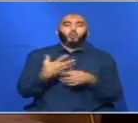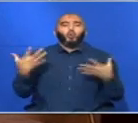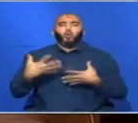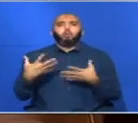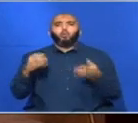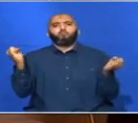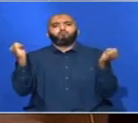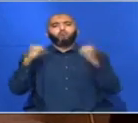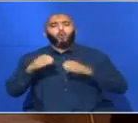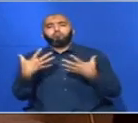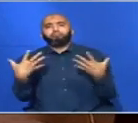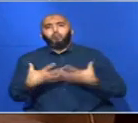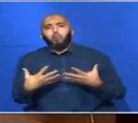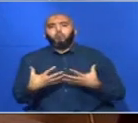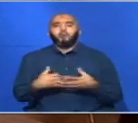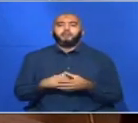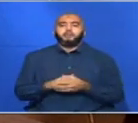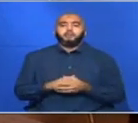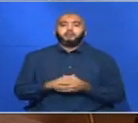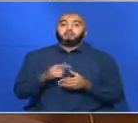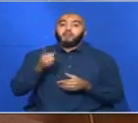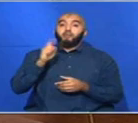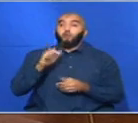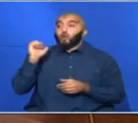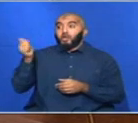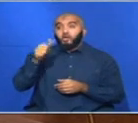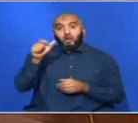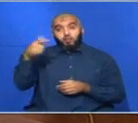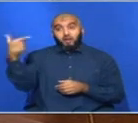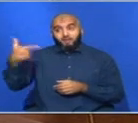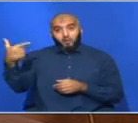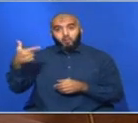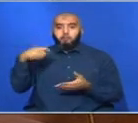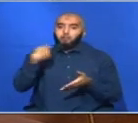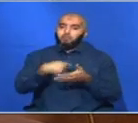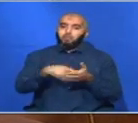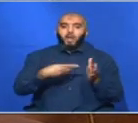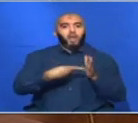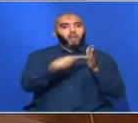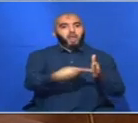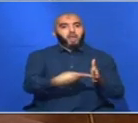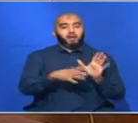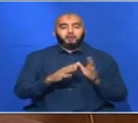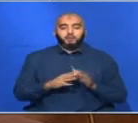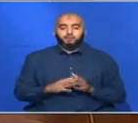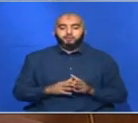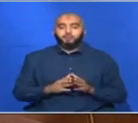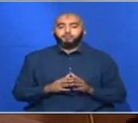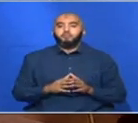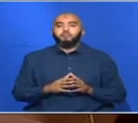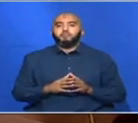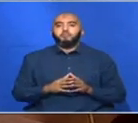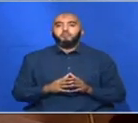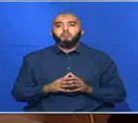نرجع هذا الدين كله يرجع نصيبه من هذا الدين بحسب الدين الذي اقترضه